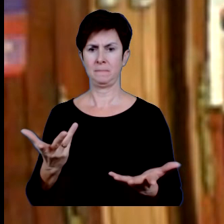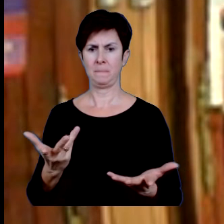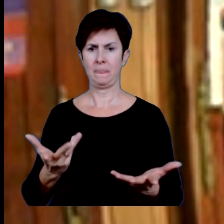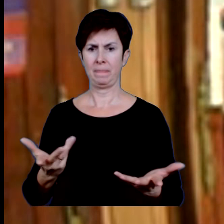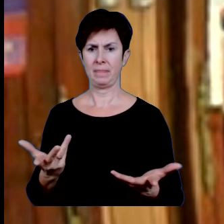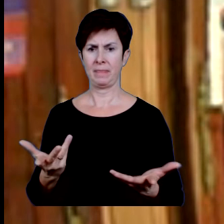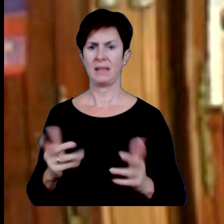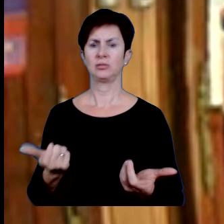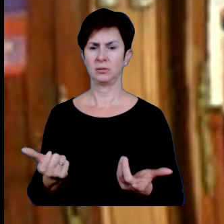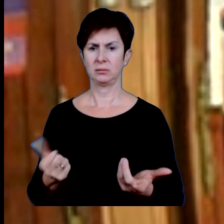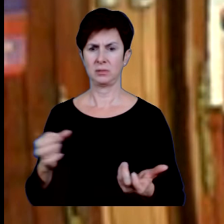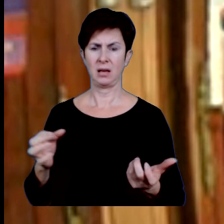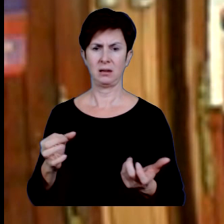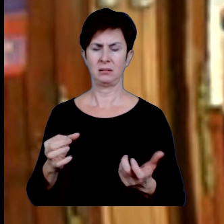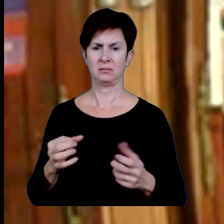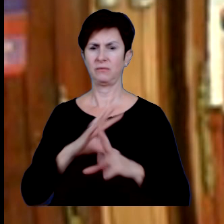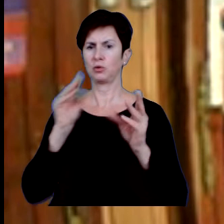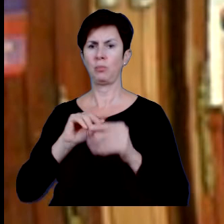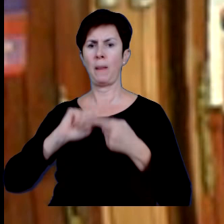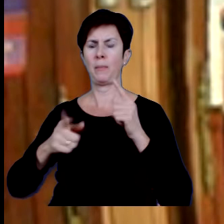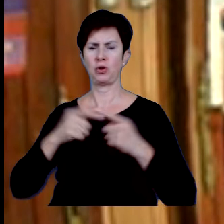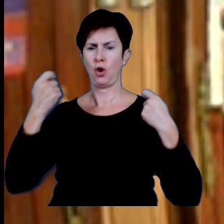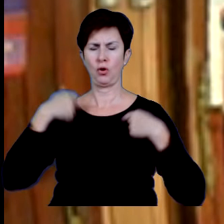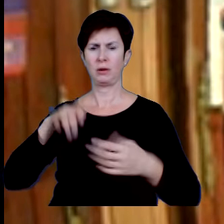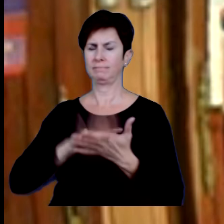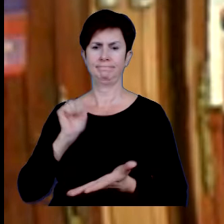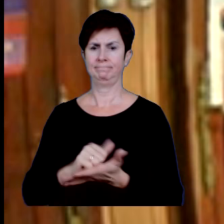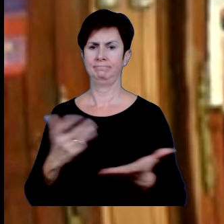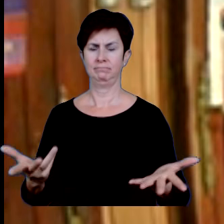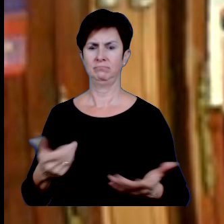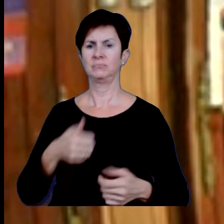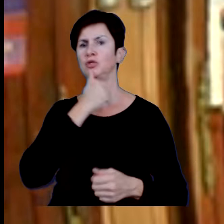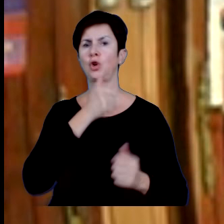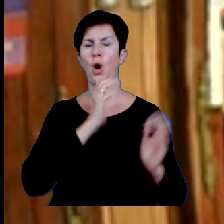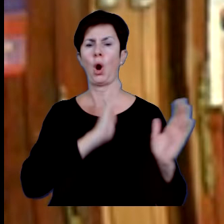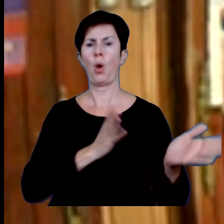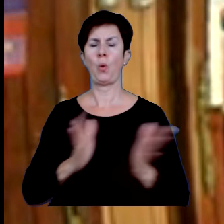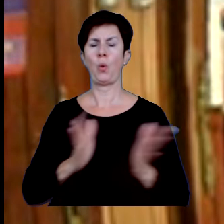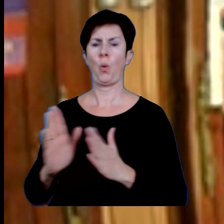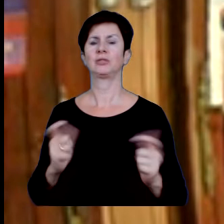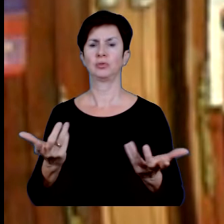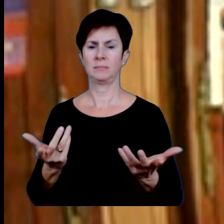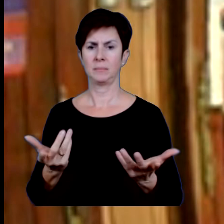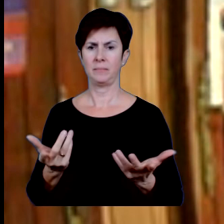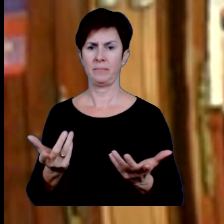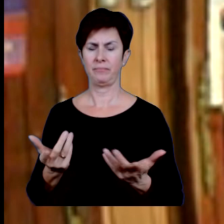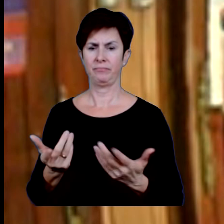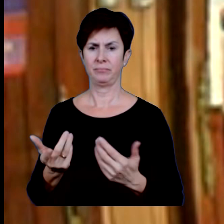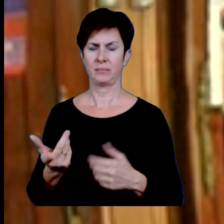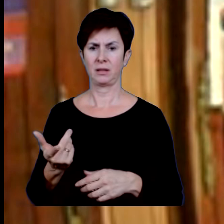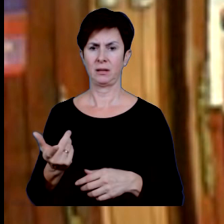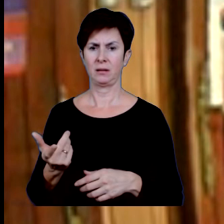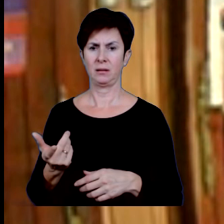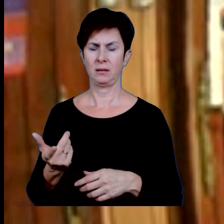zdegradowana wspólna polityka rolna i mamy Zielony Ład. I powiem tak, że podtrzymała Polska i polski